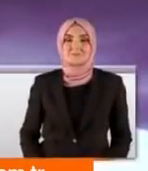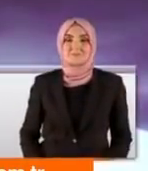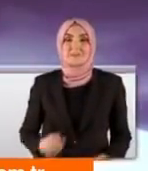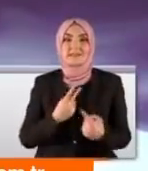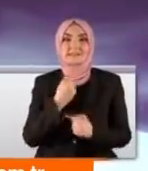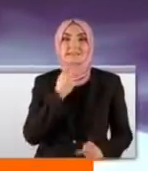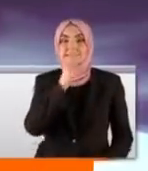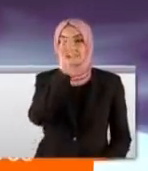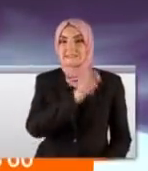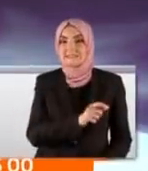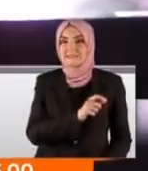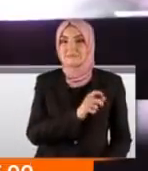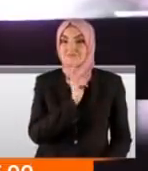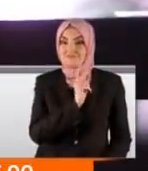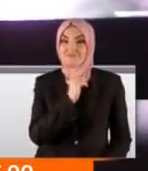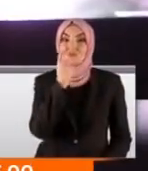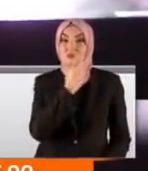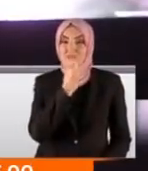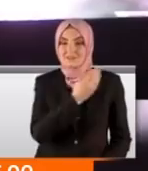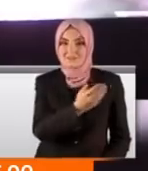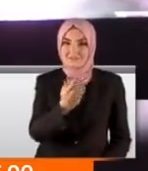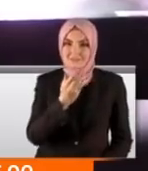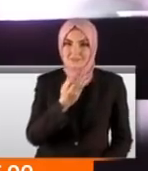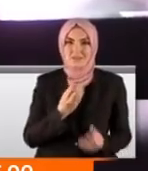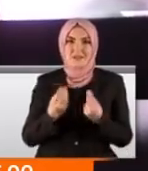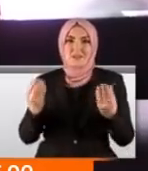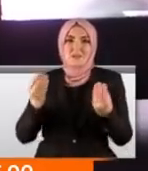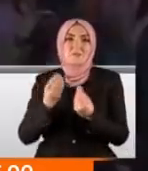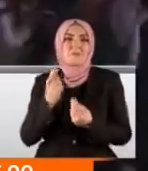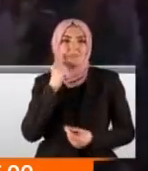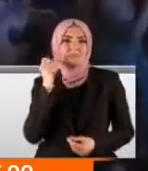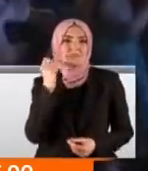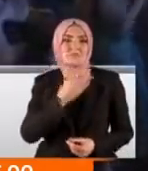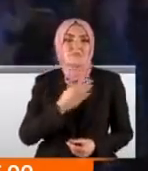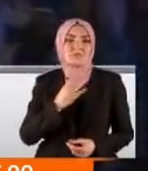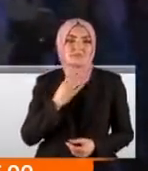Yıldız Tilbe şarkılarına alanı dolduran yüzlerce kişi hep bir ağızdan eşlik etti.